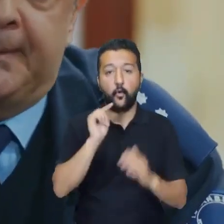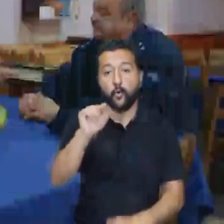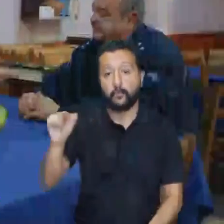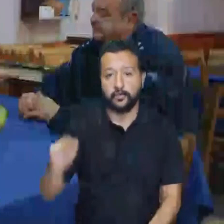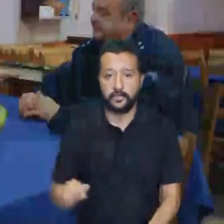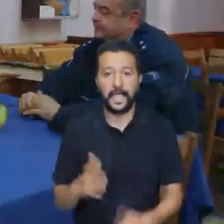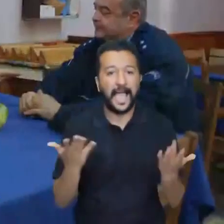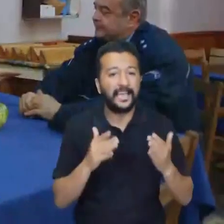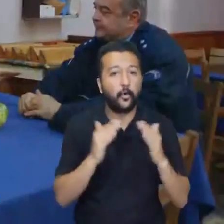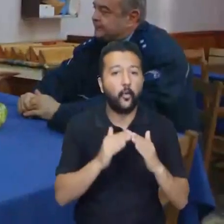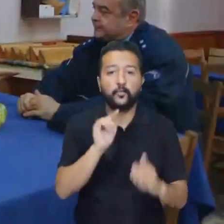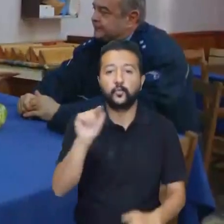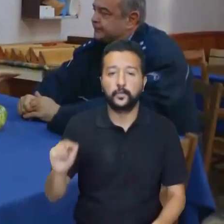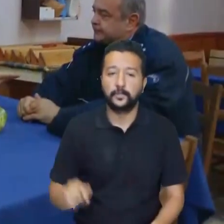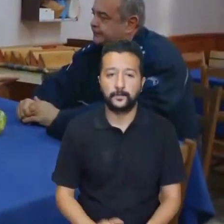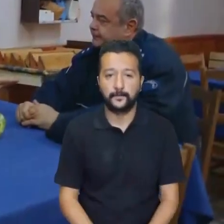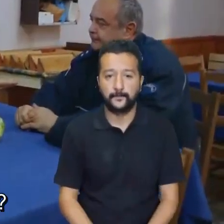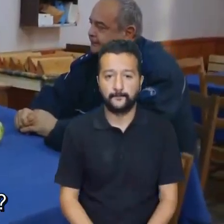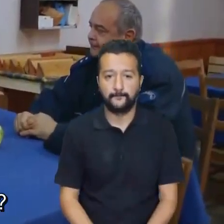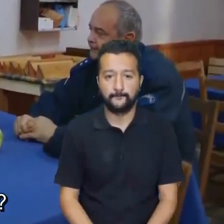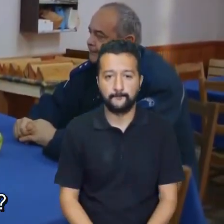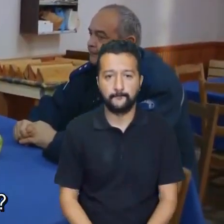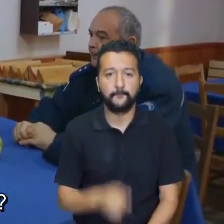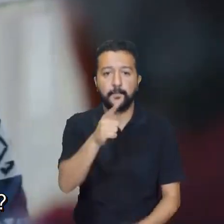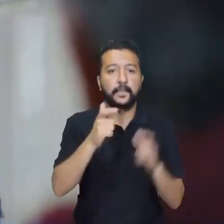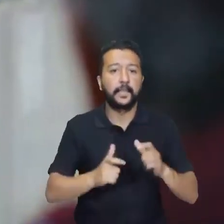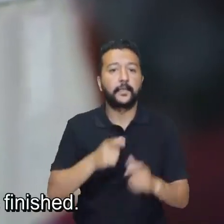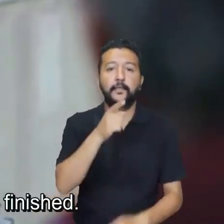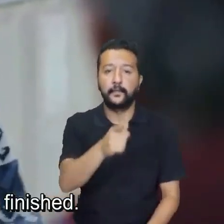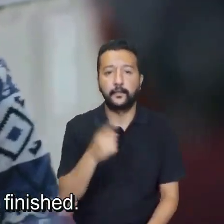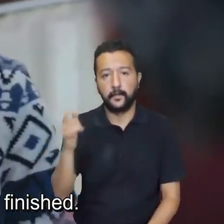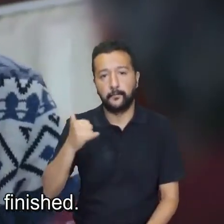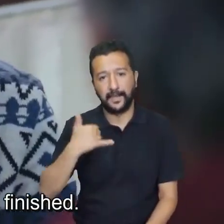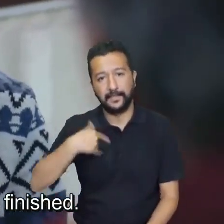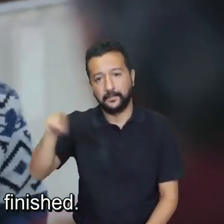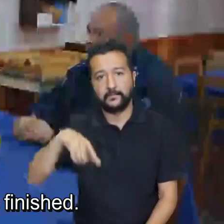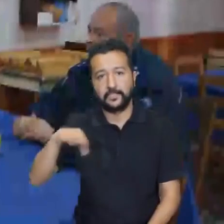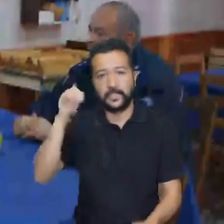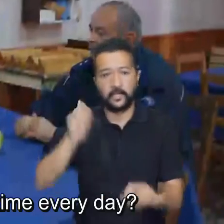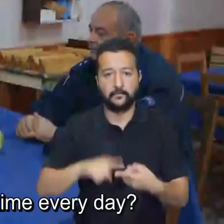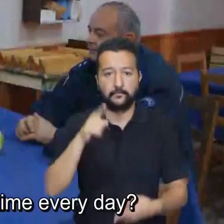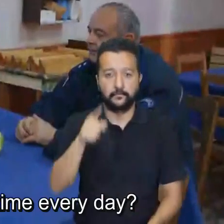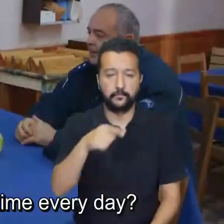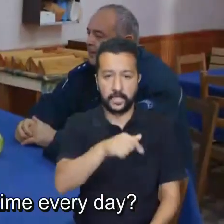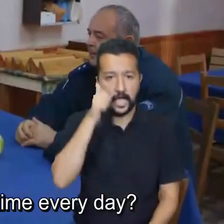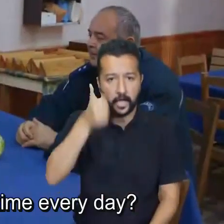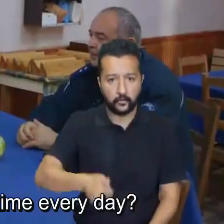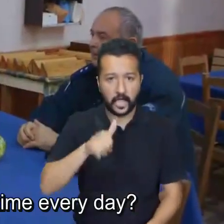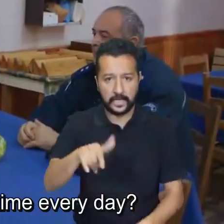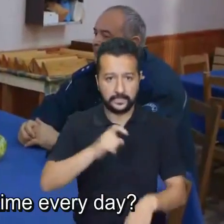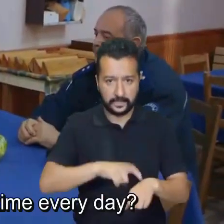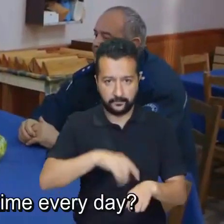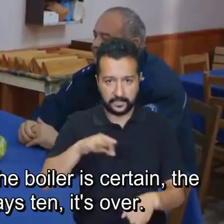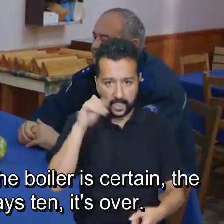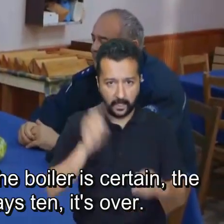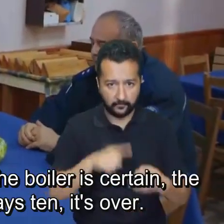komşuları. Hangi komşuları? Genç adam geldi. Halit nereye oğlum? Bakkalı usta çay bitmiş. Ya her gün aynı saatte